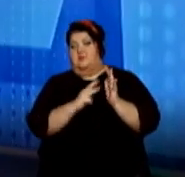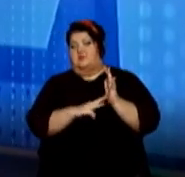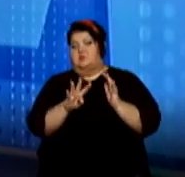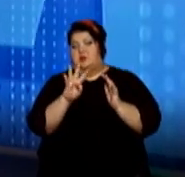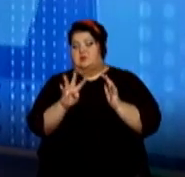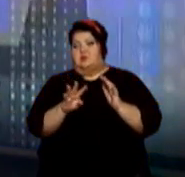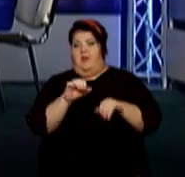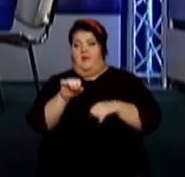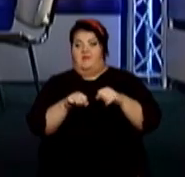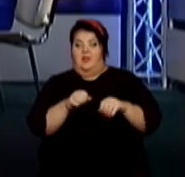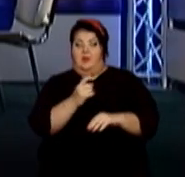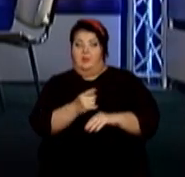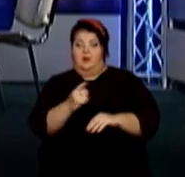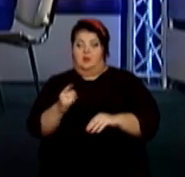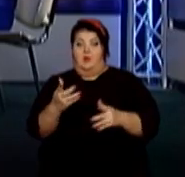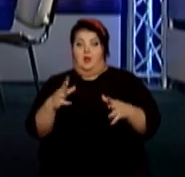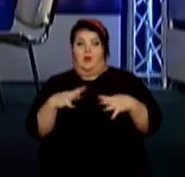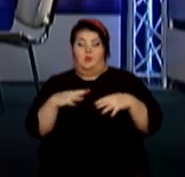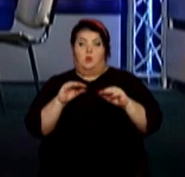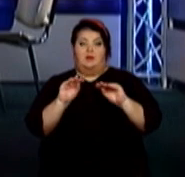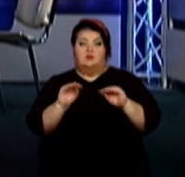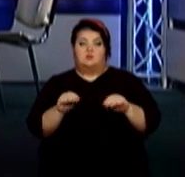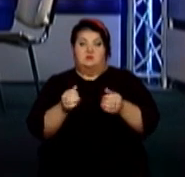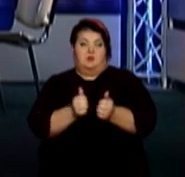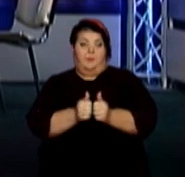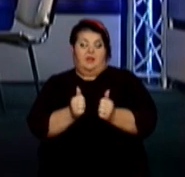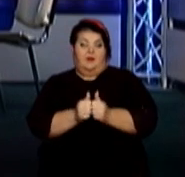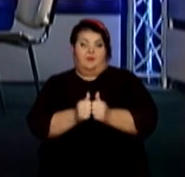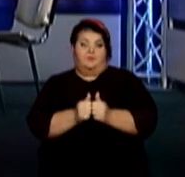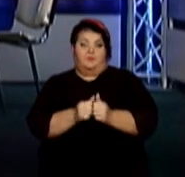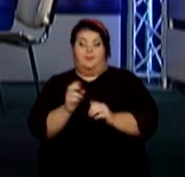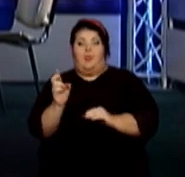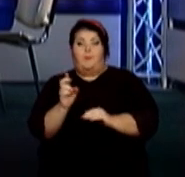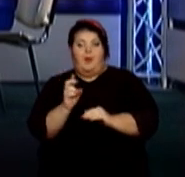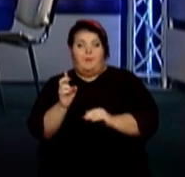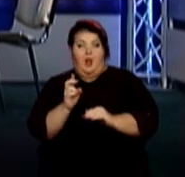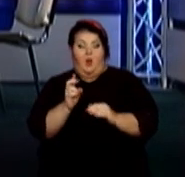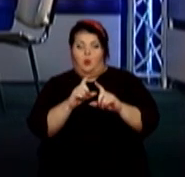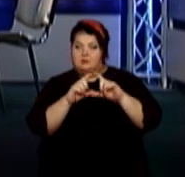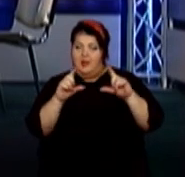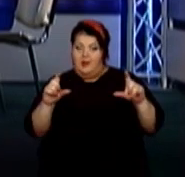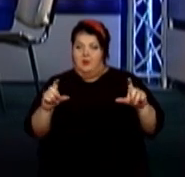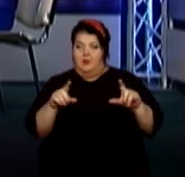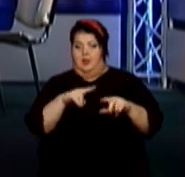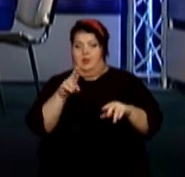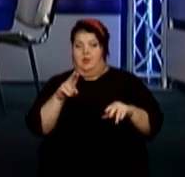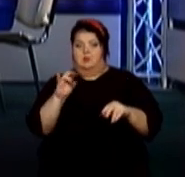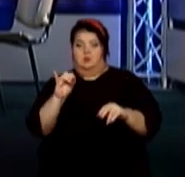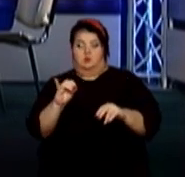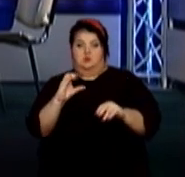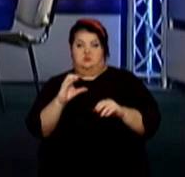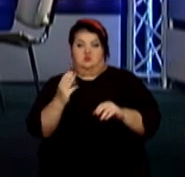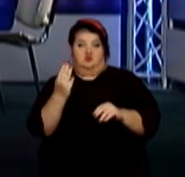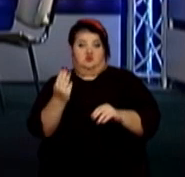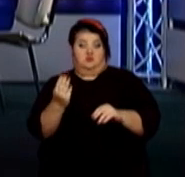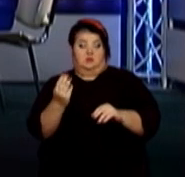84 саме велопарковок, які були розміщені біля бібліотек і ДЮШИСА. Це вони